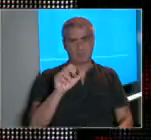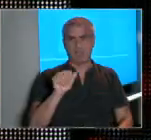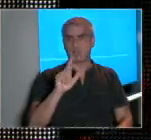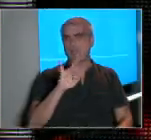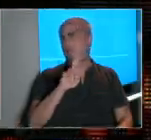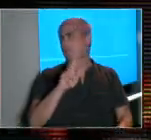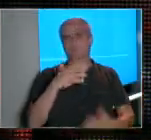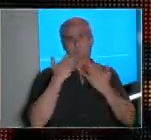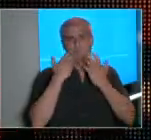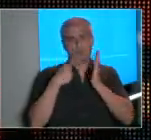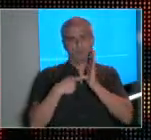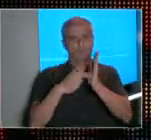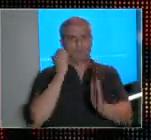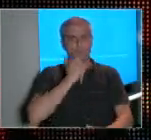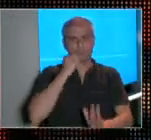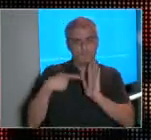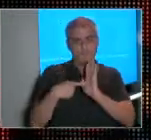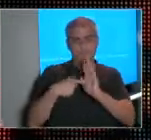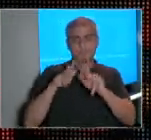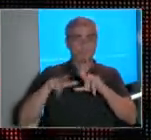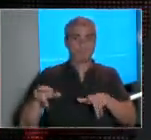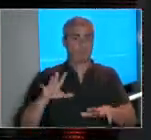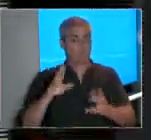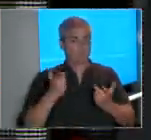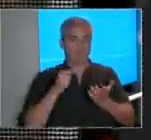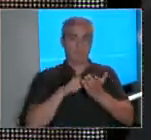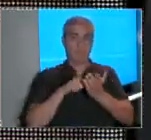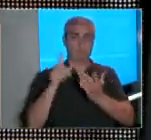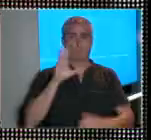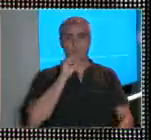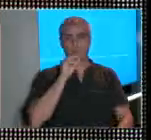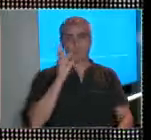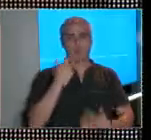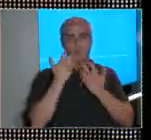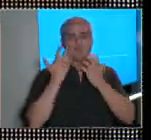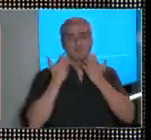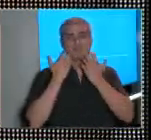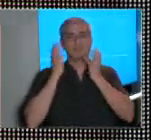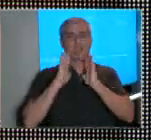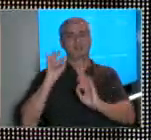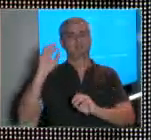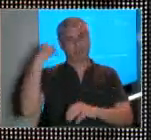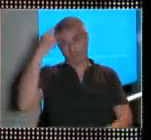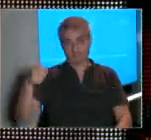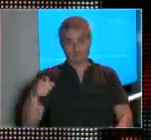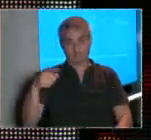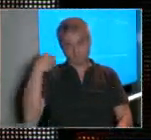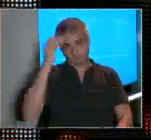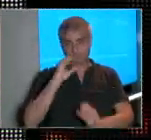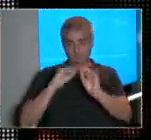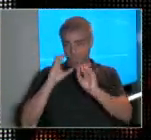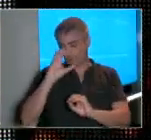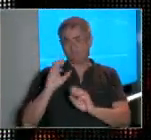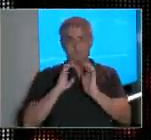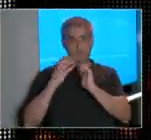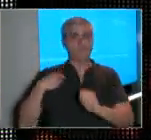הינו סיפור המסוכר באופן יומיומי. מדוע? מכיוון שהוא מדבר לנרטיב הפלסטיני. כאשר הפלסטינים צורכים תקשורת,